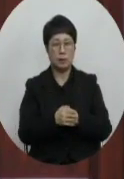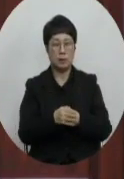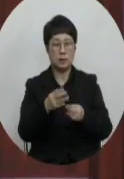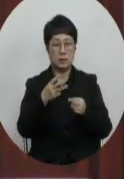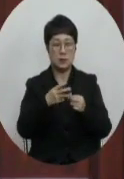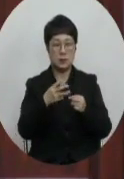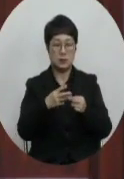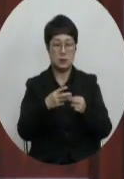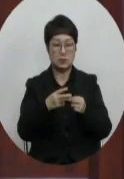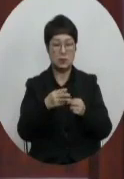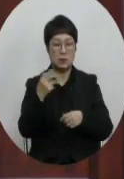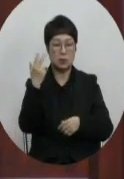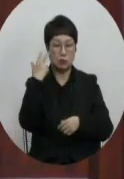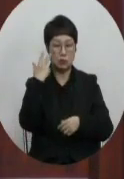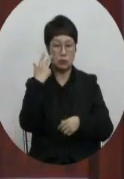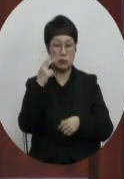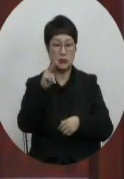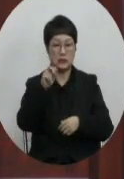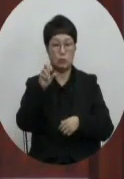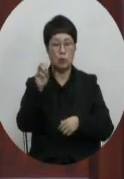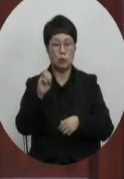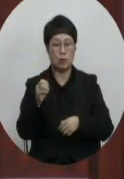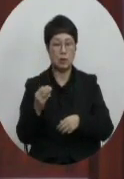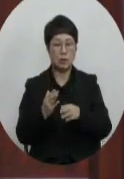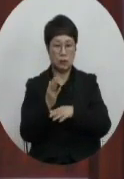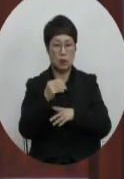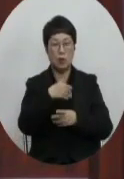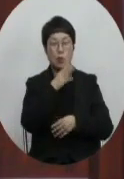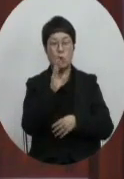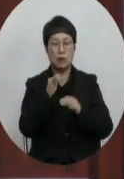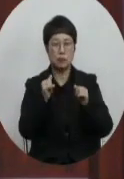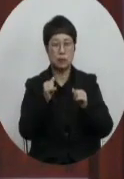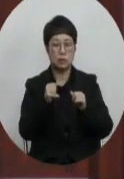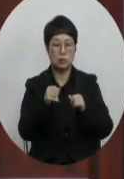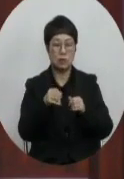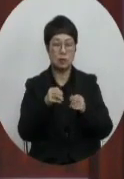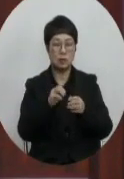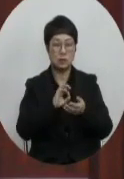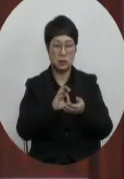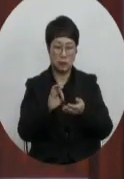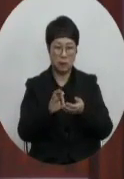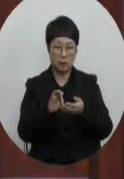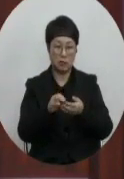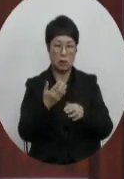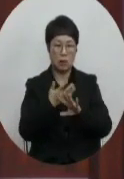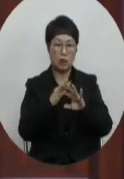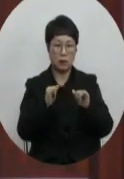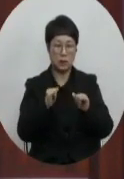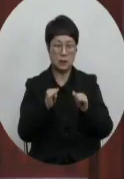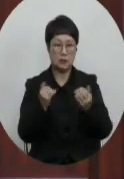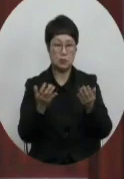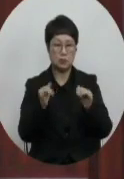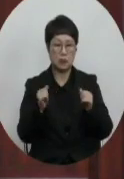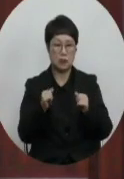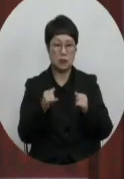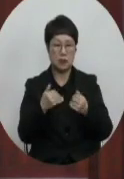셋째, 여주는 25%가 넘는 노인 인구를 적극 활용하며 외국인 근로자의 낙원이 되어야